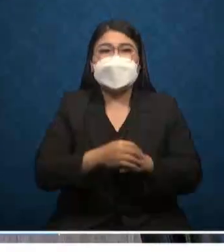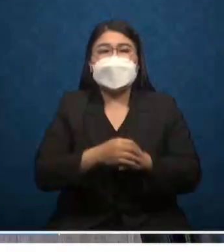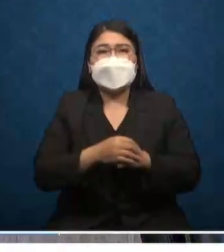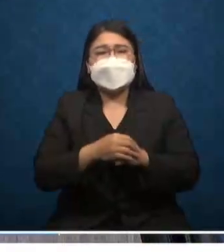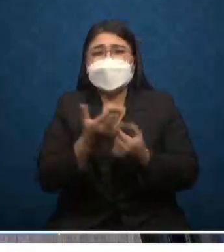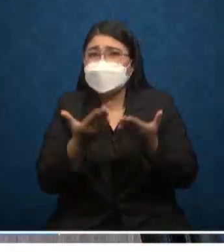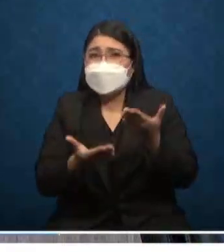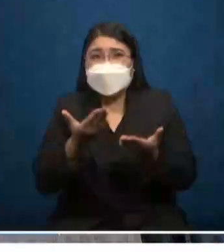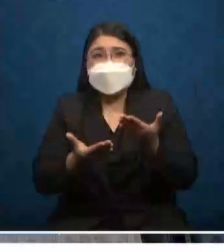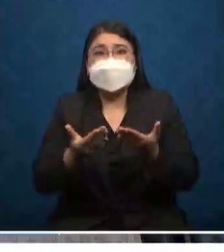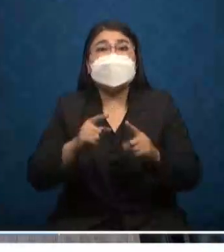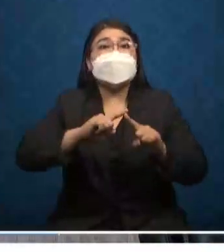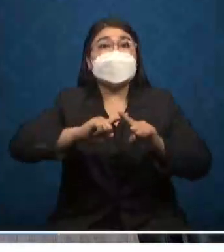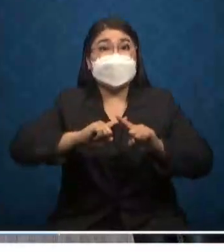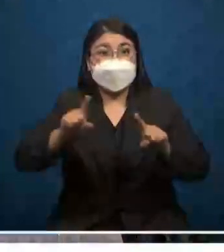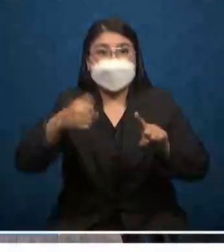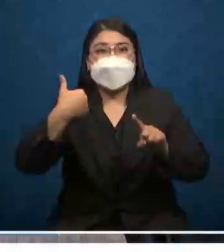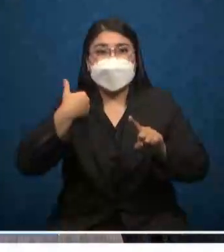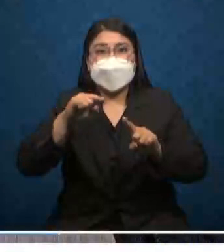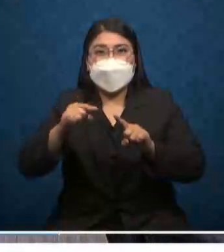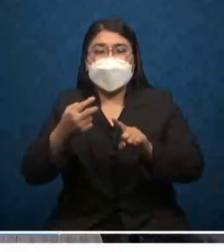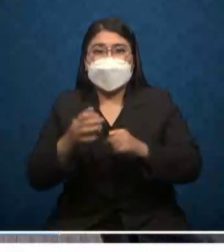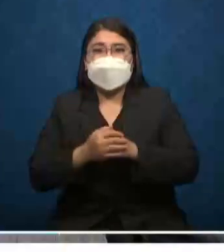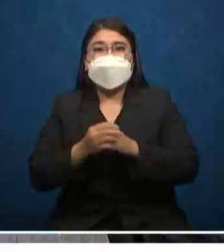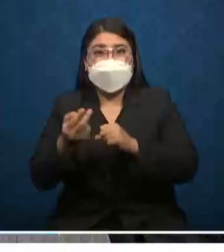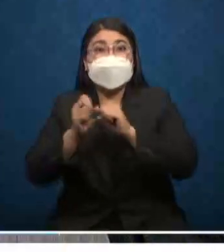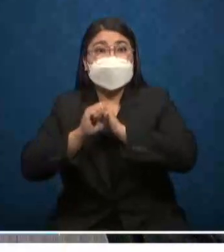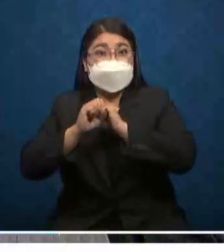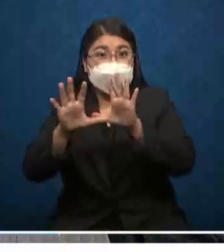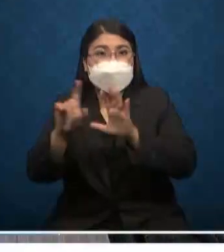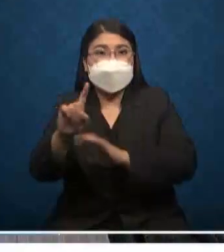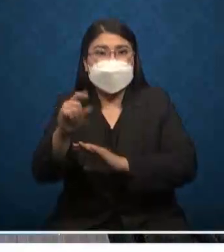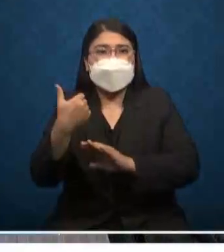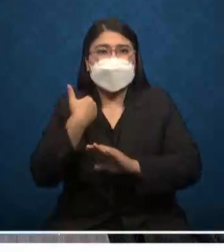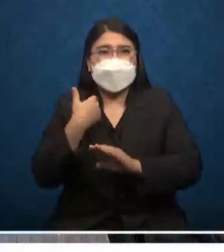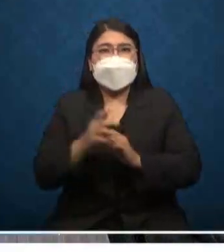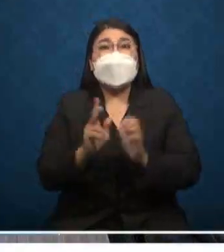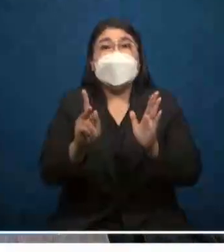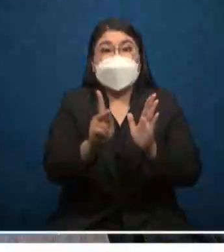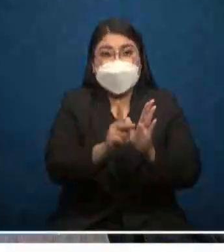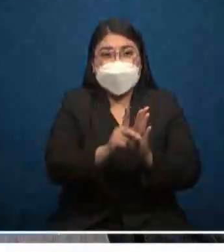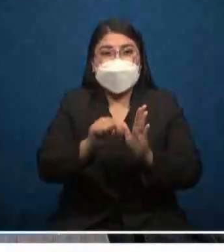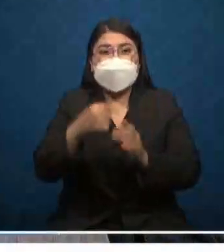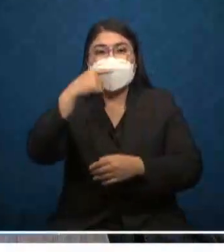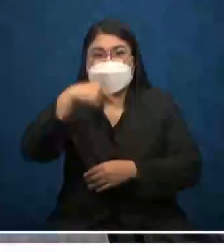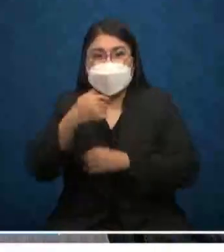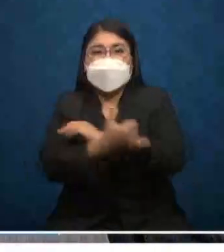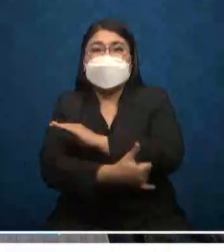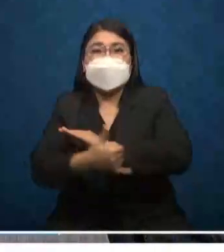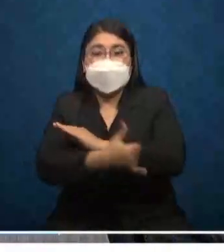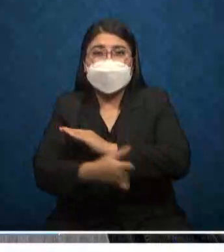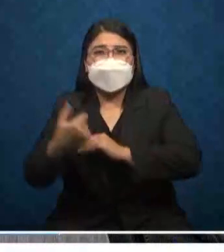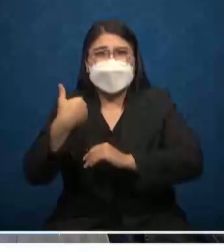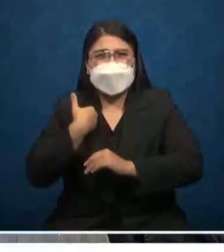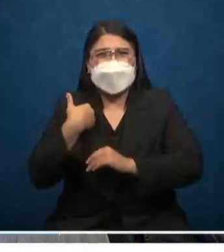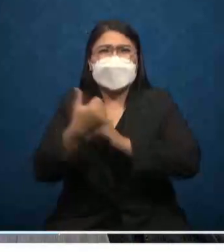ในรูปแบบใดก็แล้วแต่เพียงแต่ว่าเพื่อความชัดเจนในเรื่องของกติการะหว่างประเทศที่เราไปมีปัญหากับบราซิล